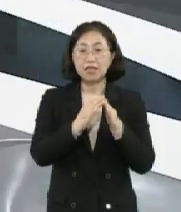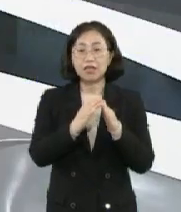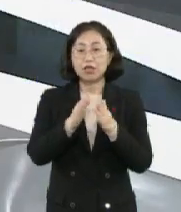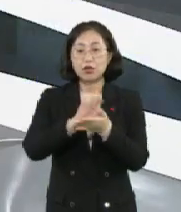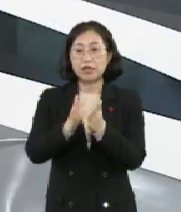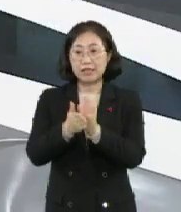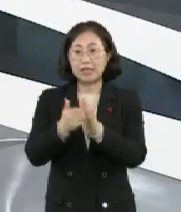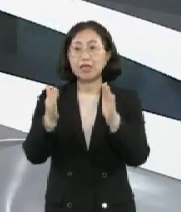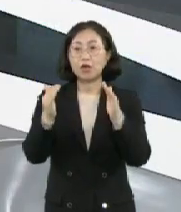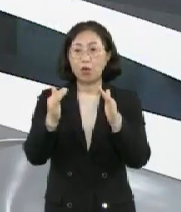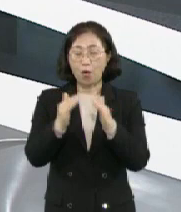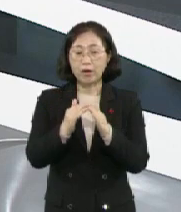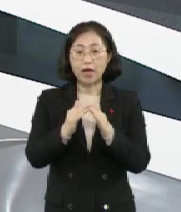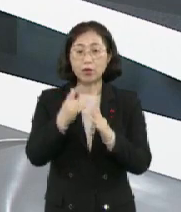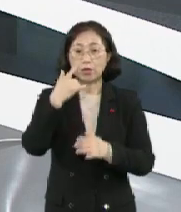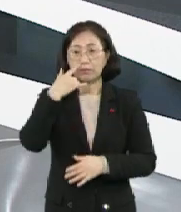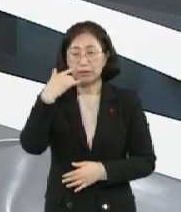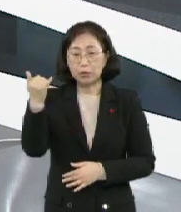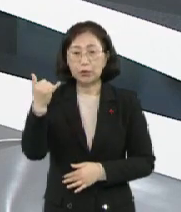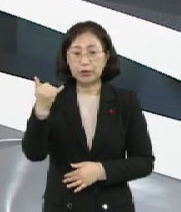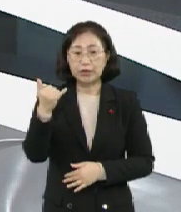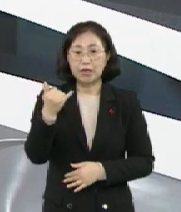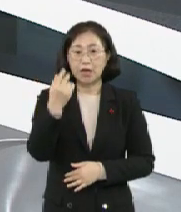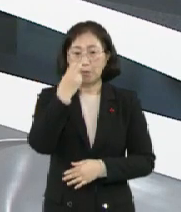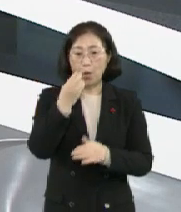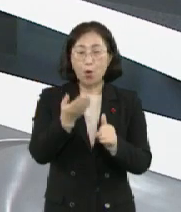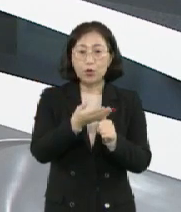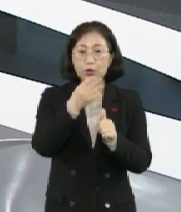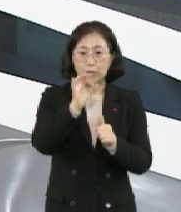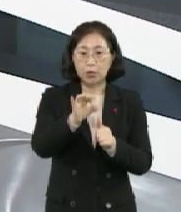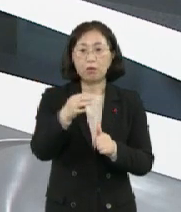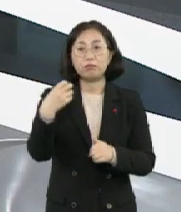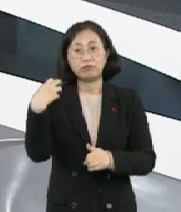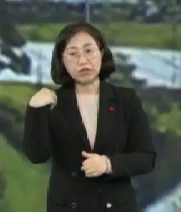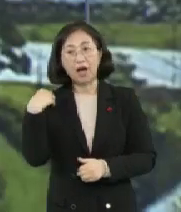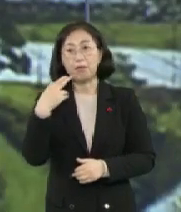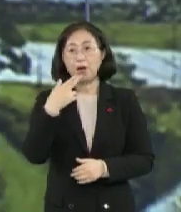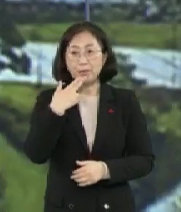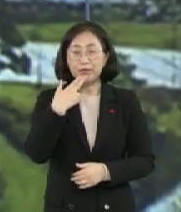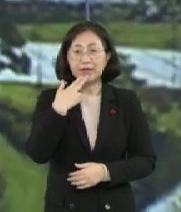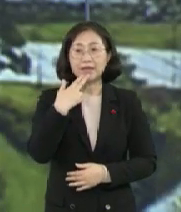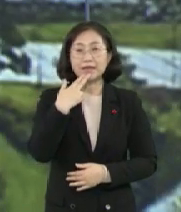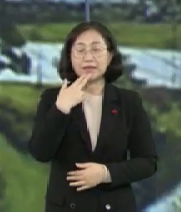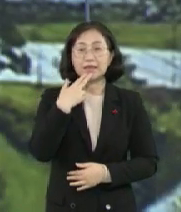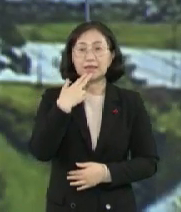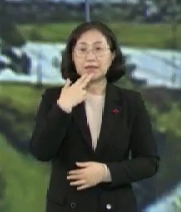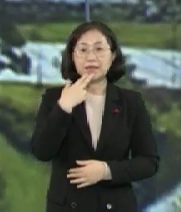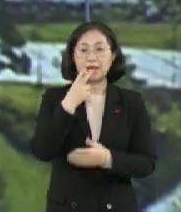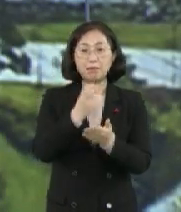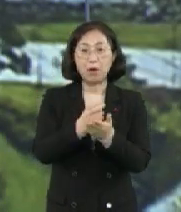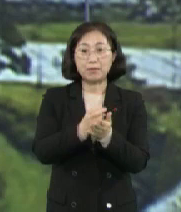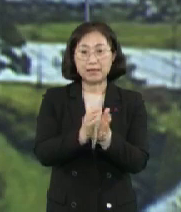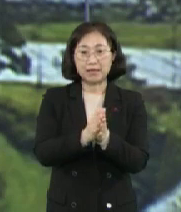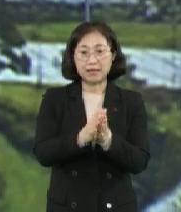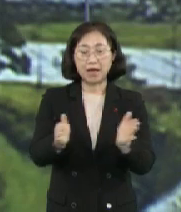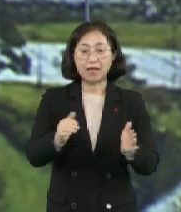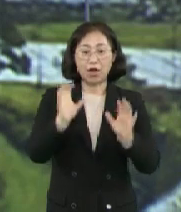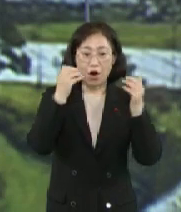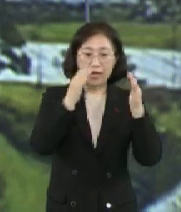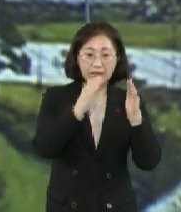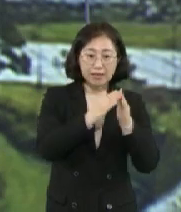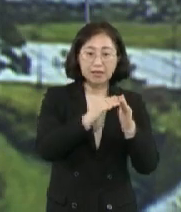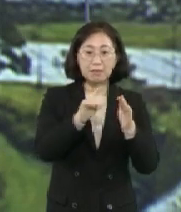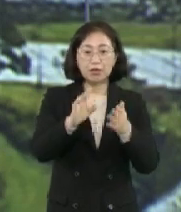어린이집 유치원에도 실제 부모님들이 보육료 내지 육아교육비를 부담하지 않는 특허비에 이런 제도를 시행함으로써